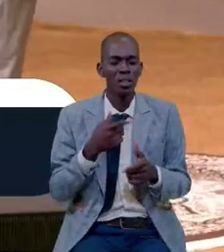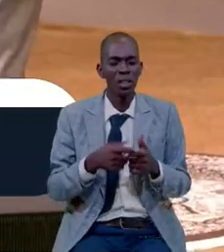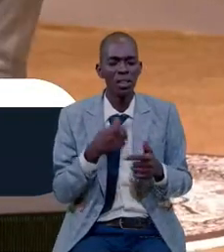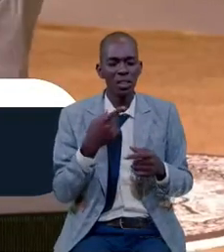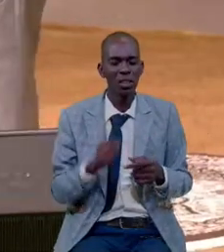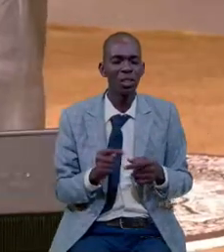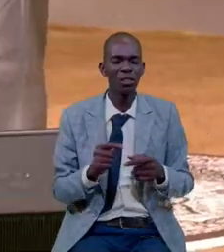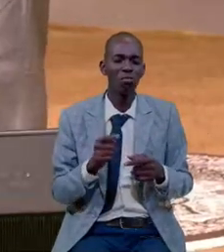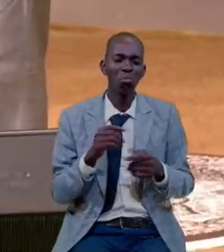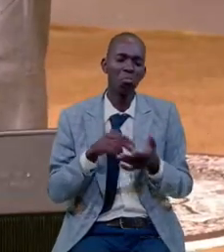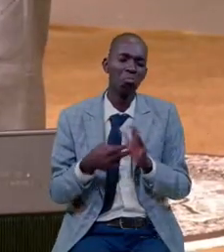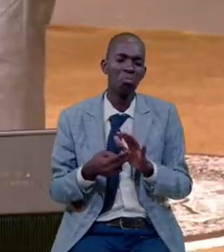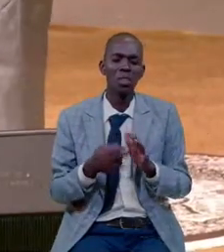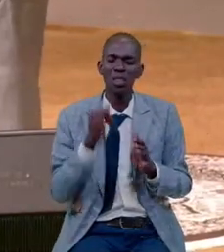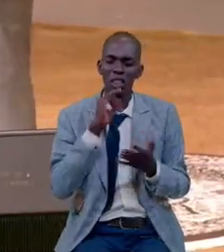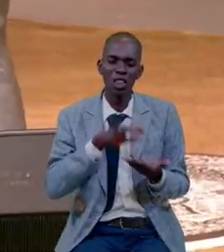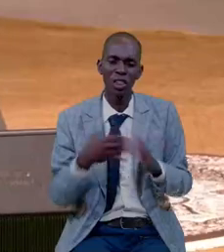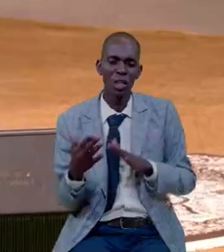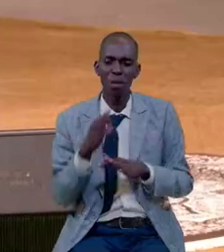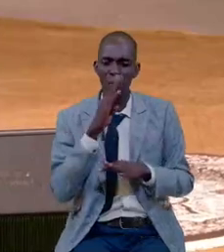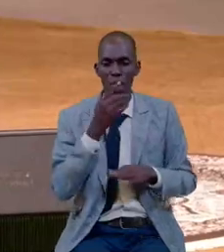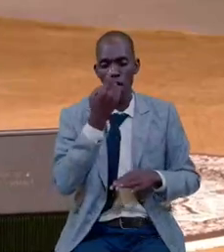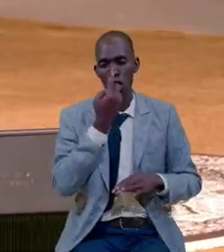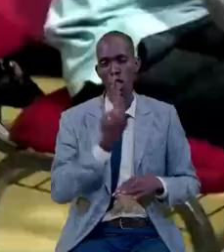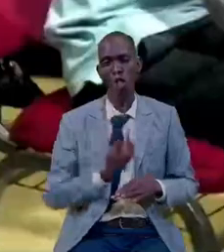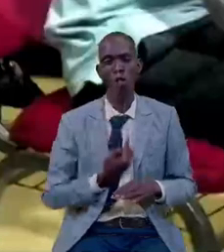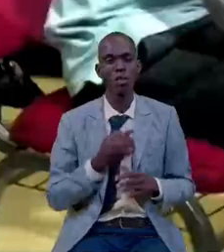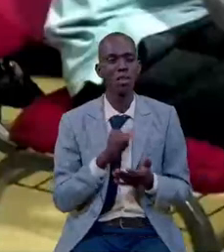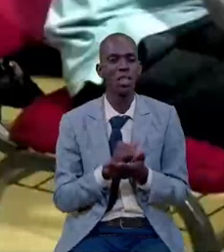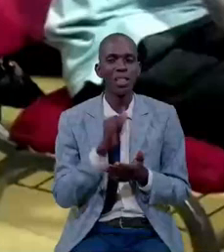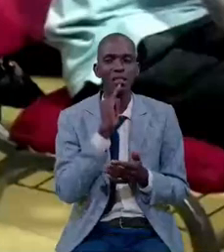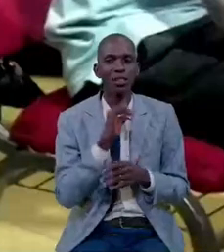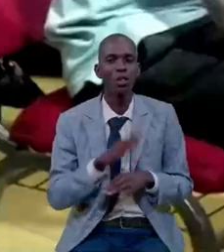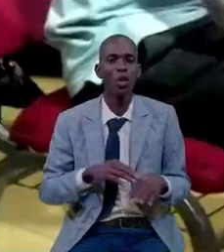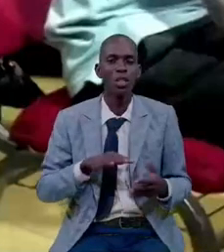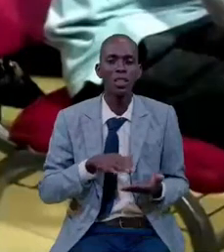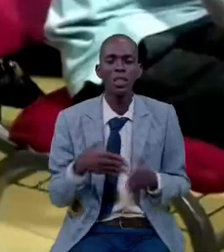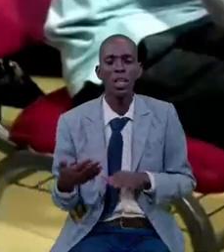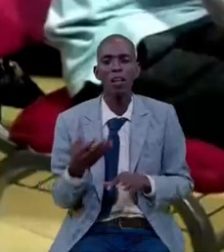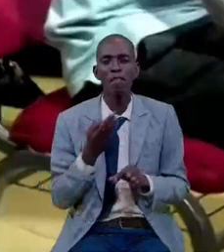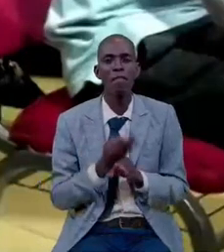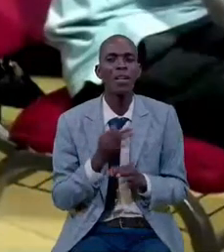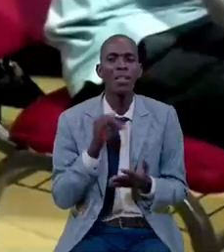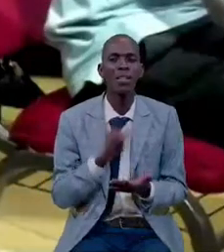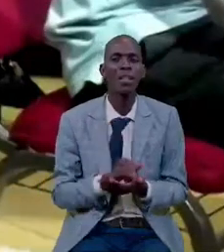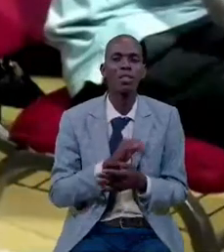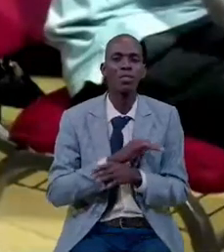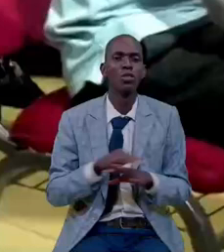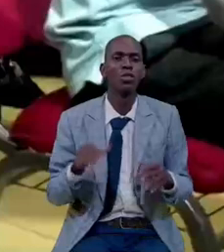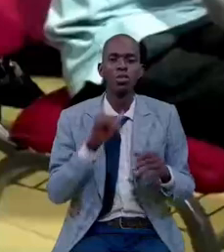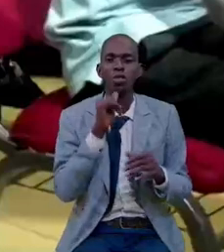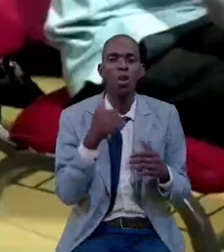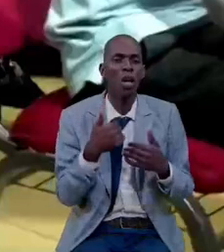elle est morte en elle-même. Alors, c'est la foi morte qui n'a pas de